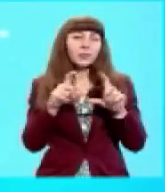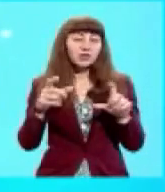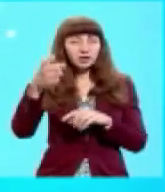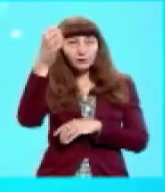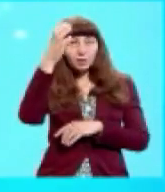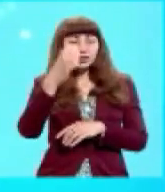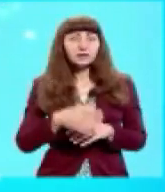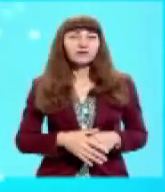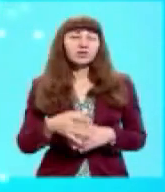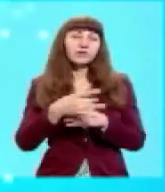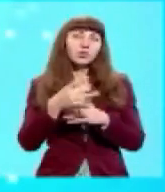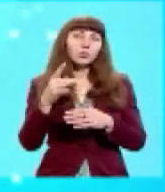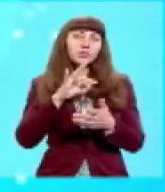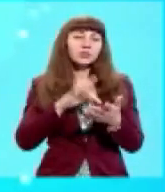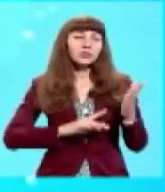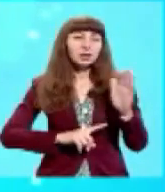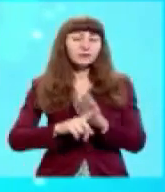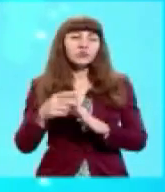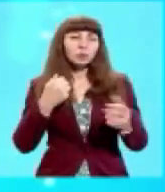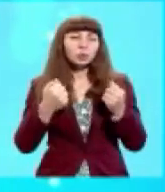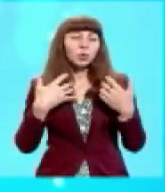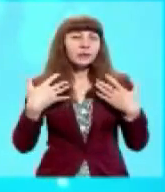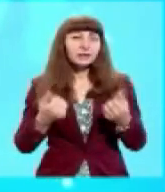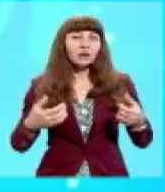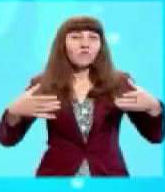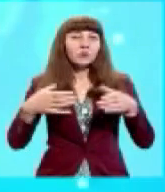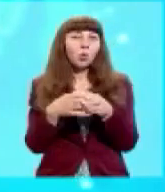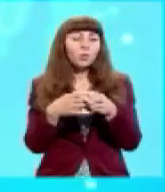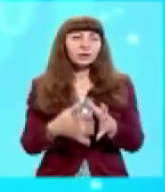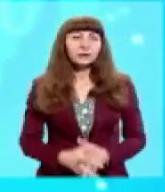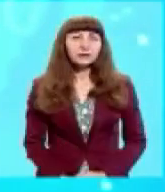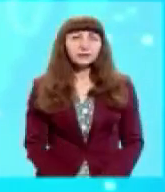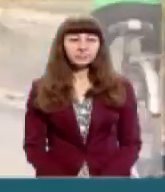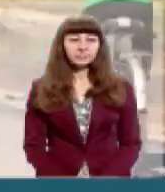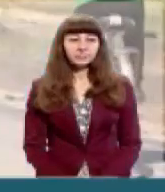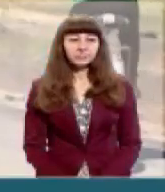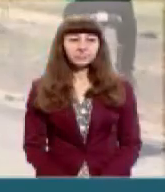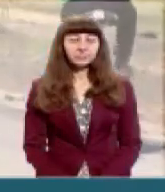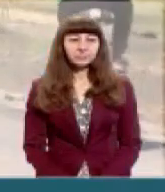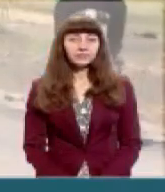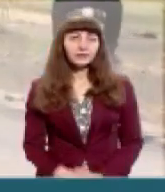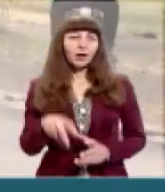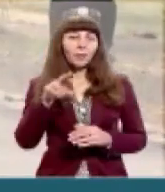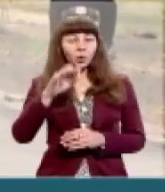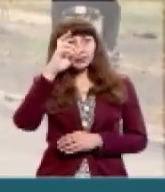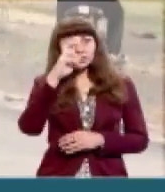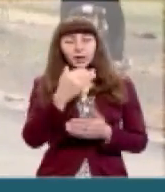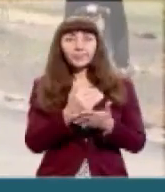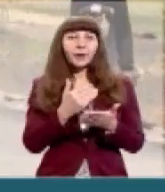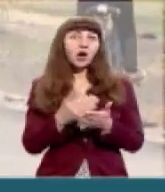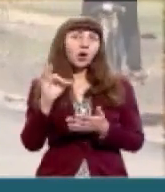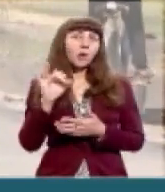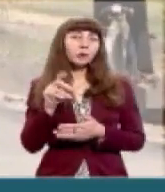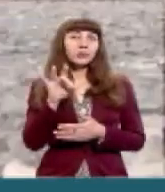того, в районном центре стартовало строительство физкультурно-оздоровительного комплекса. Подробности. В рамках государственной программы